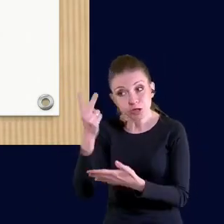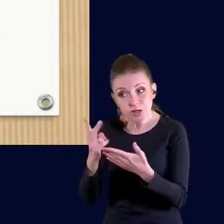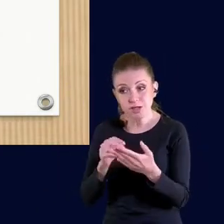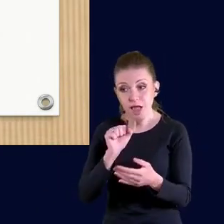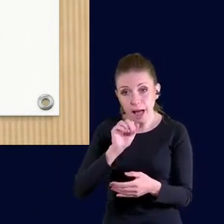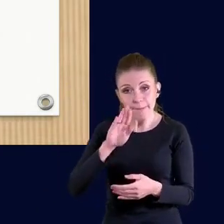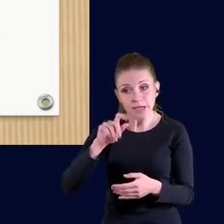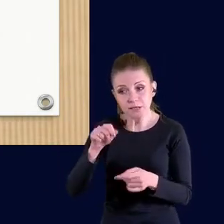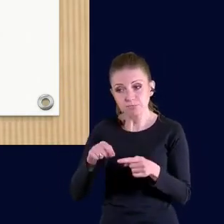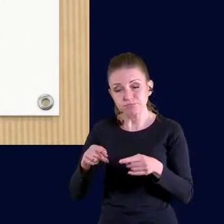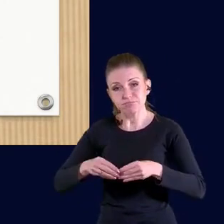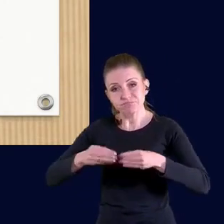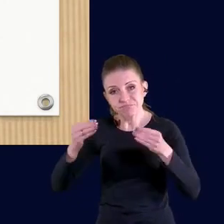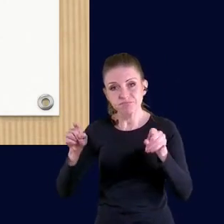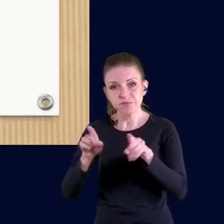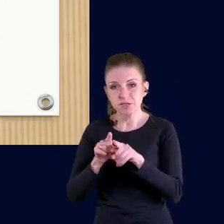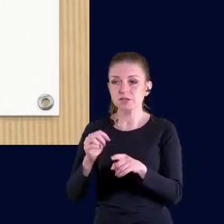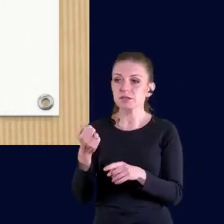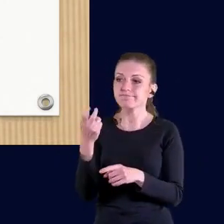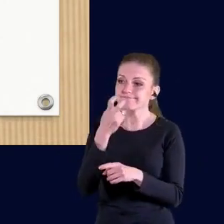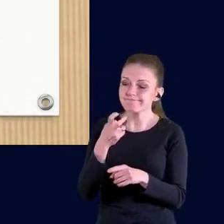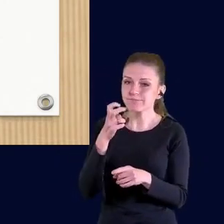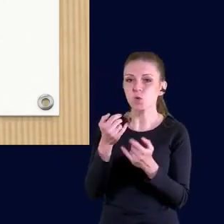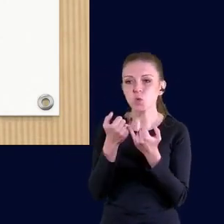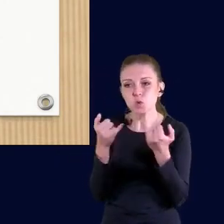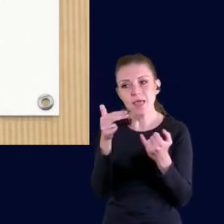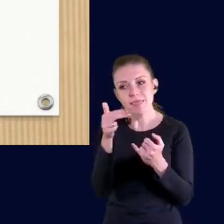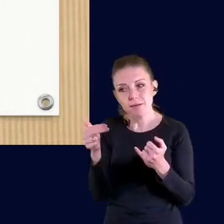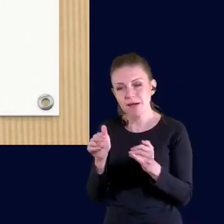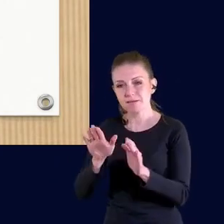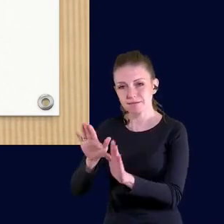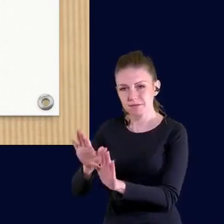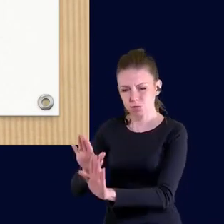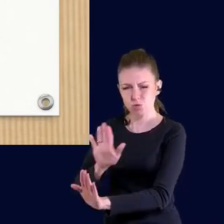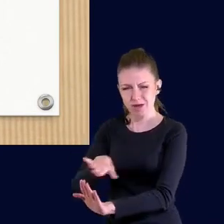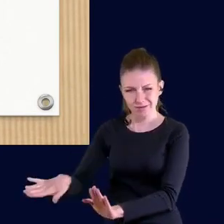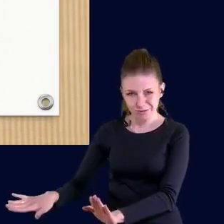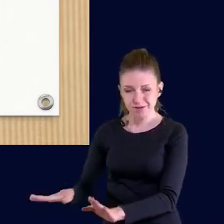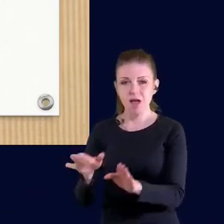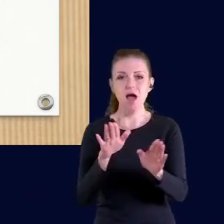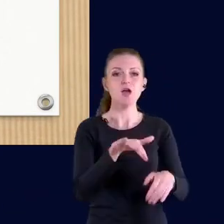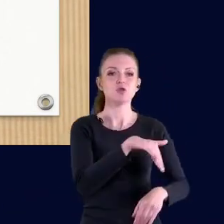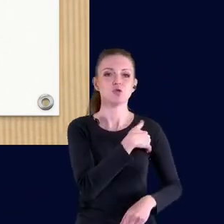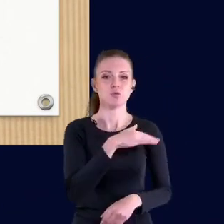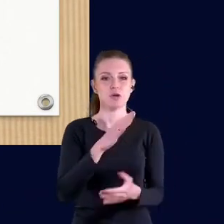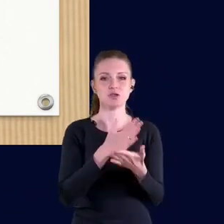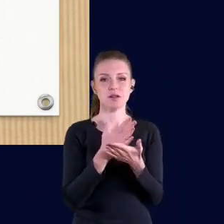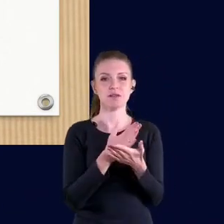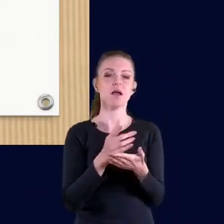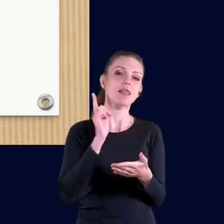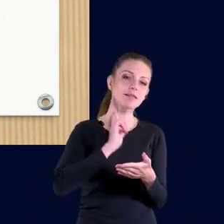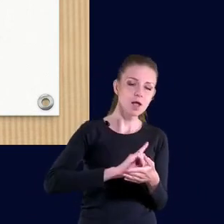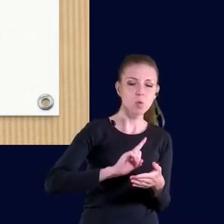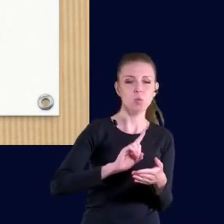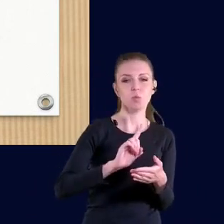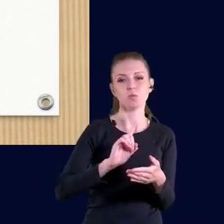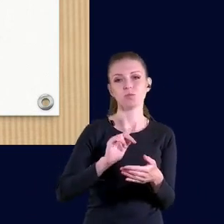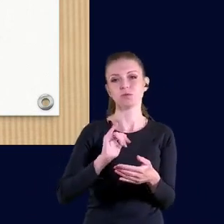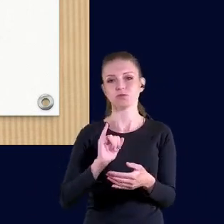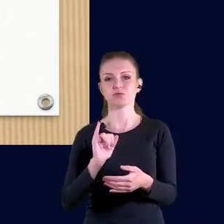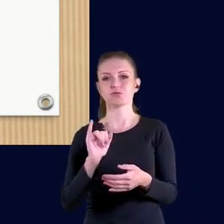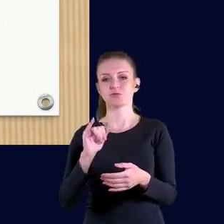jest rozwijanie różnego rodzaju zainteresowań tak tutaj uczniowie szkół średnich są grupą o tyle Dość